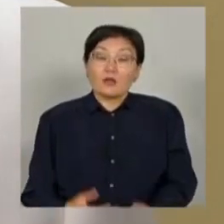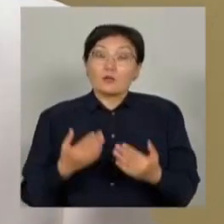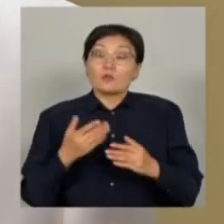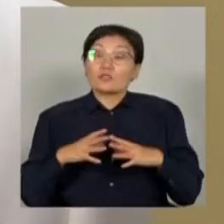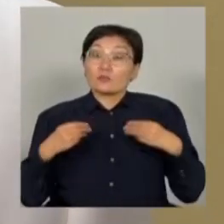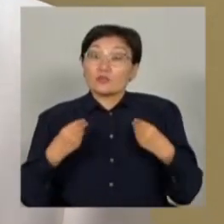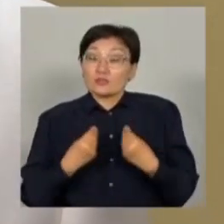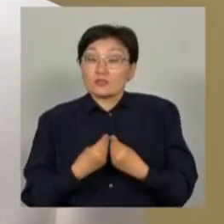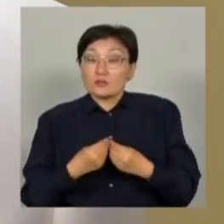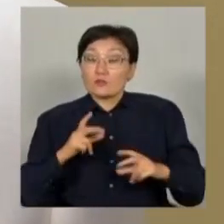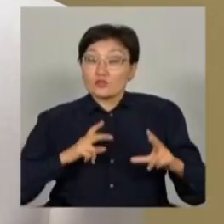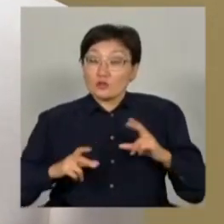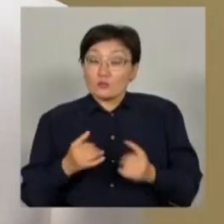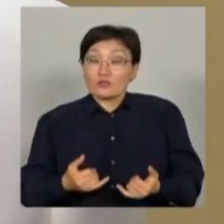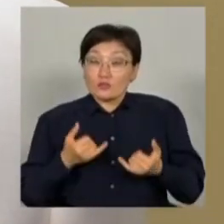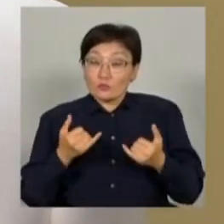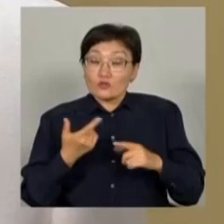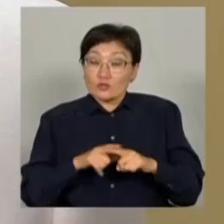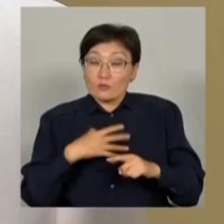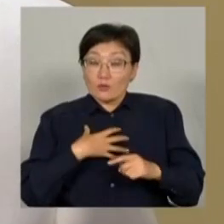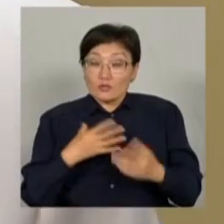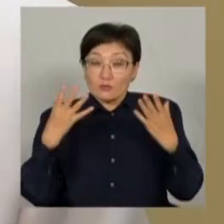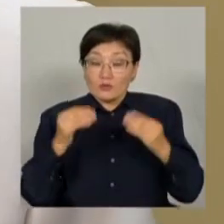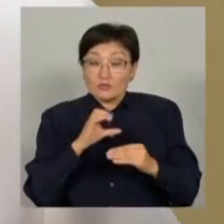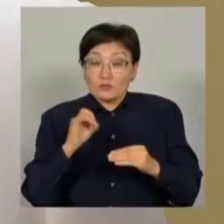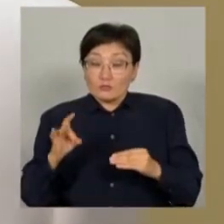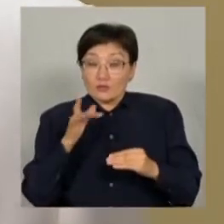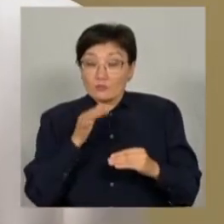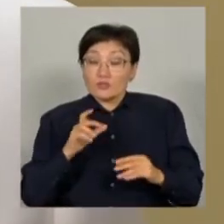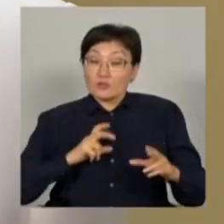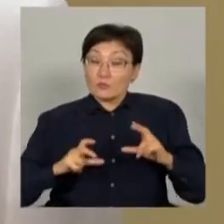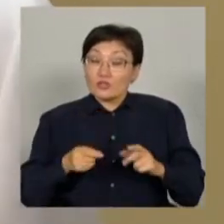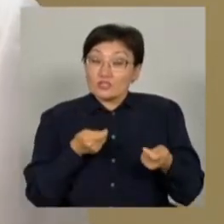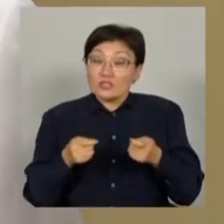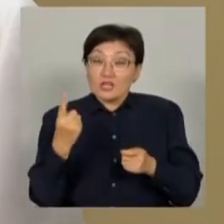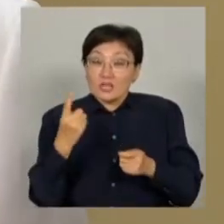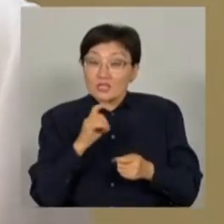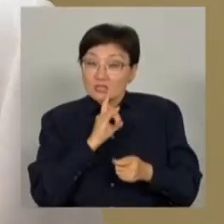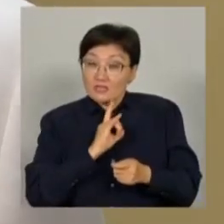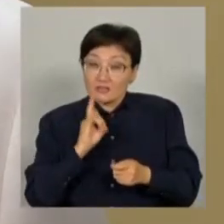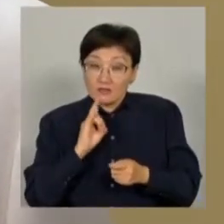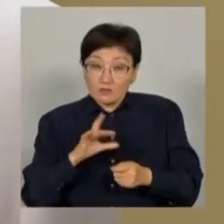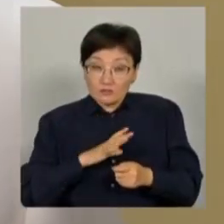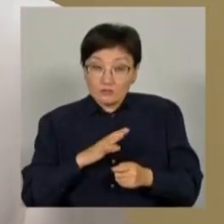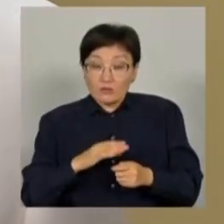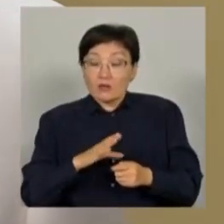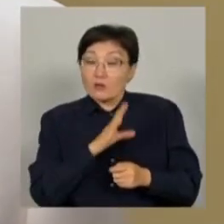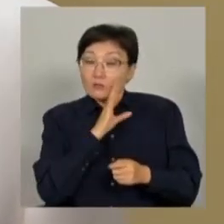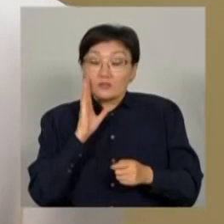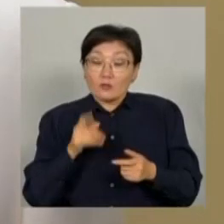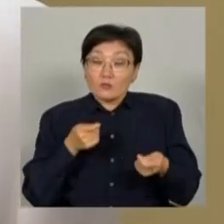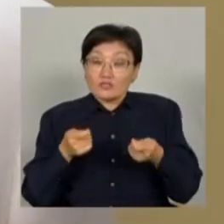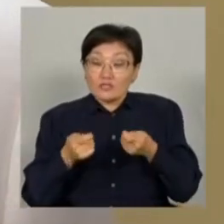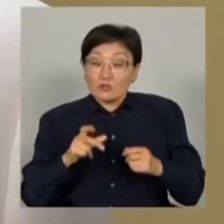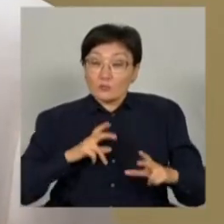Бүгін отбасымыз бен университетіміз үшін айтулы күн. Ол кеңестік кезде жоғары оқу орнын басқарған жалғыз әйел адам болды. Анам басшы болған